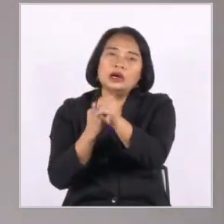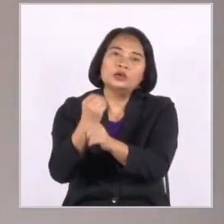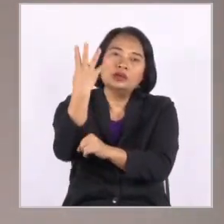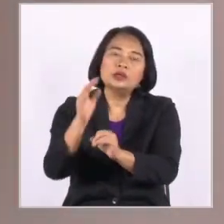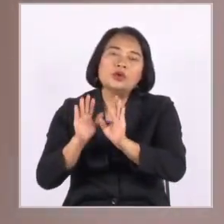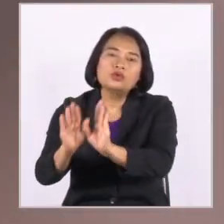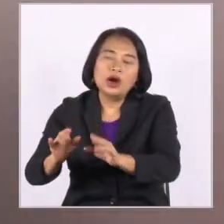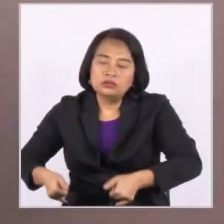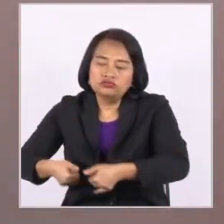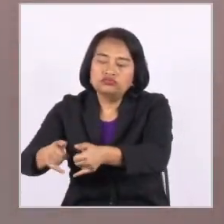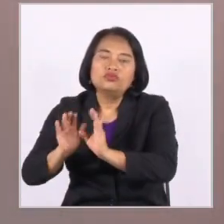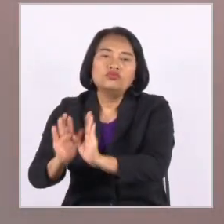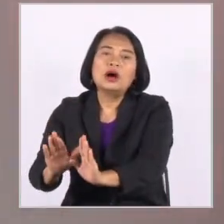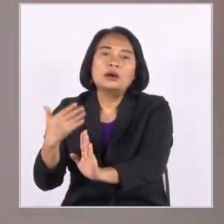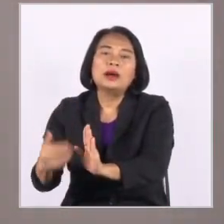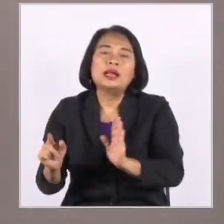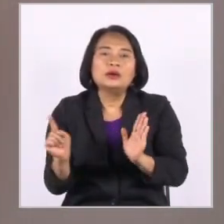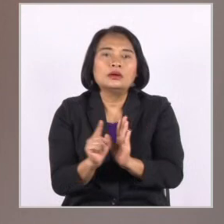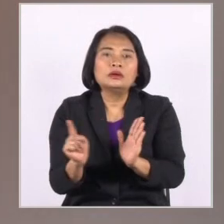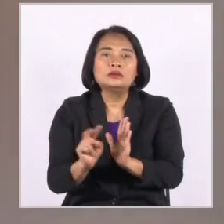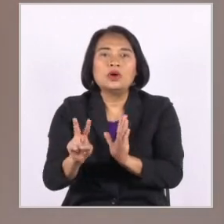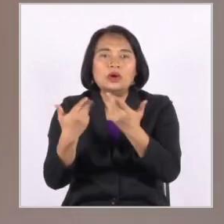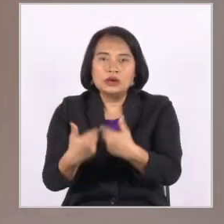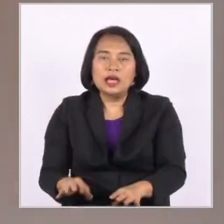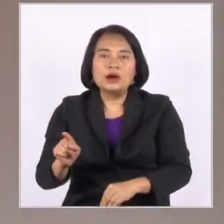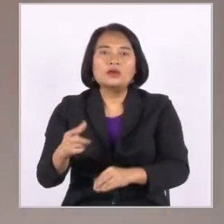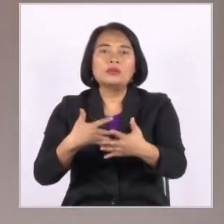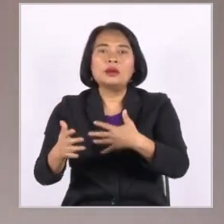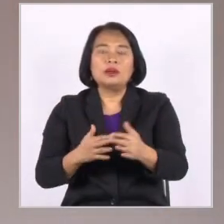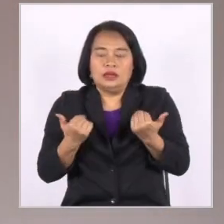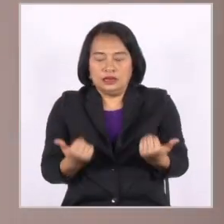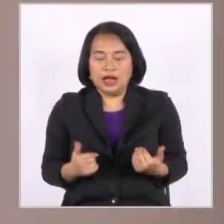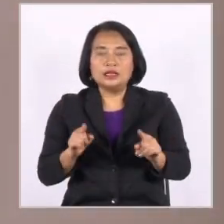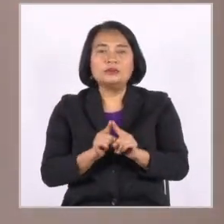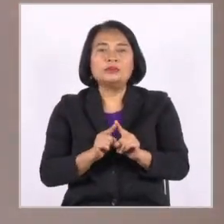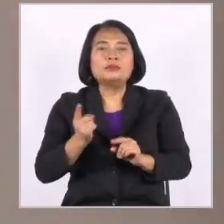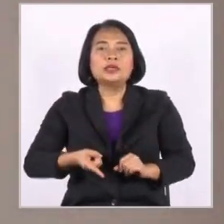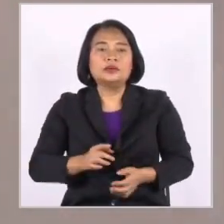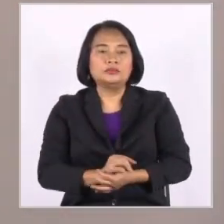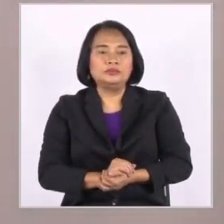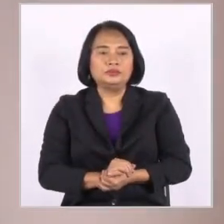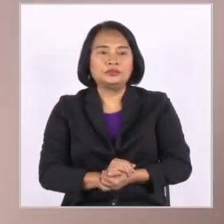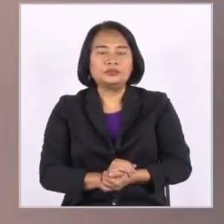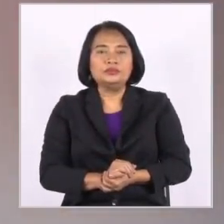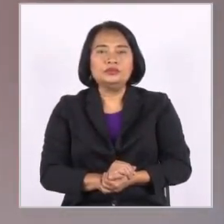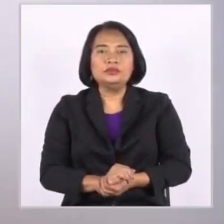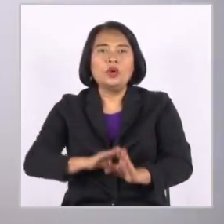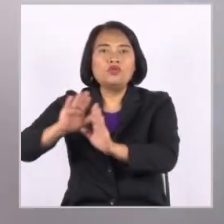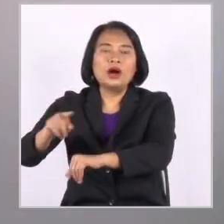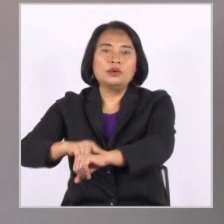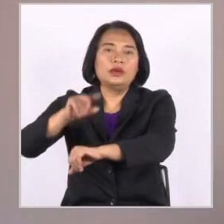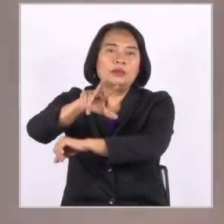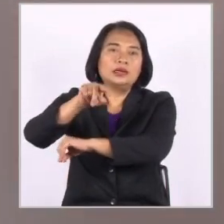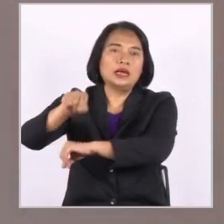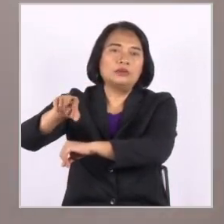ากเลี้ยงที่นี่เพราะว่าเคยฝากมาแล้ว2ครั้งก็ไม่เป็นอะไรนะคะครั้งนี้ก็เหมือนกันนะฝากตอน 15:40